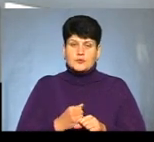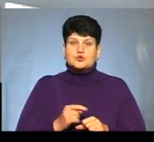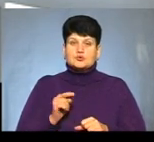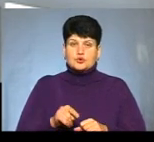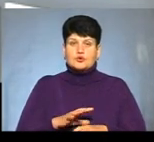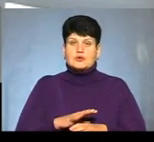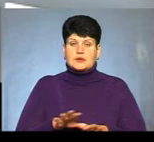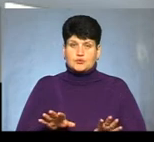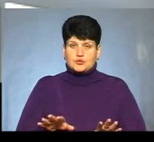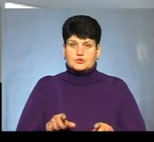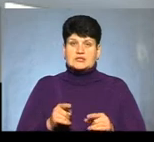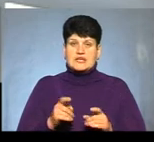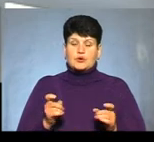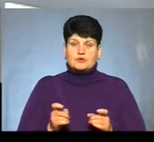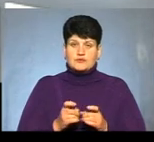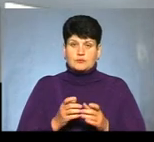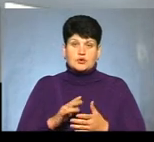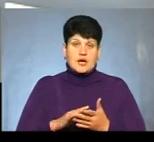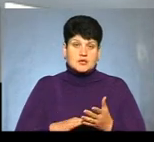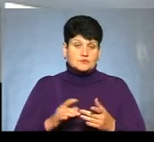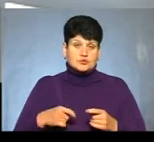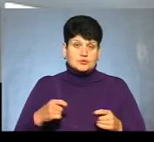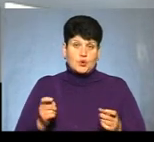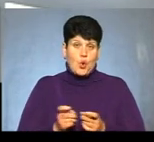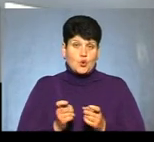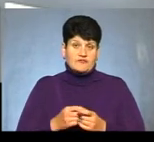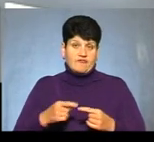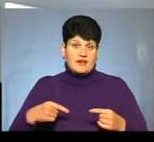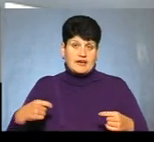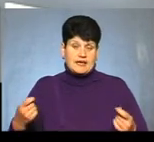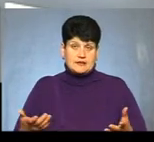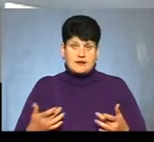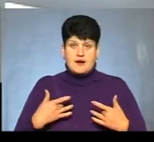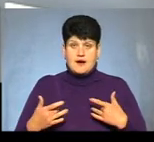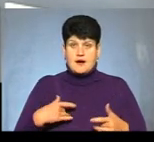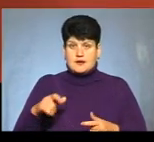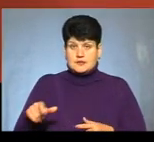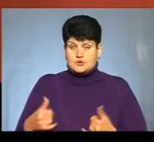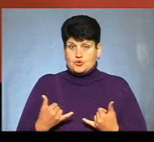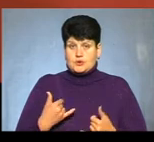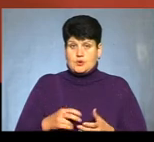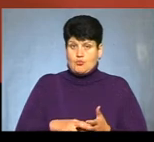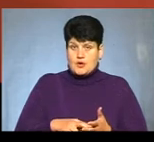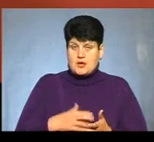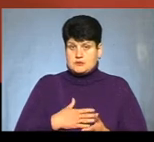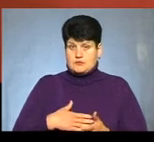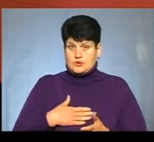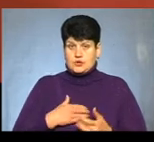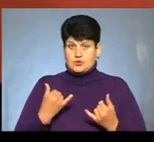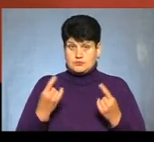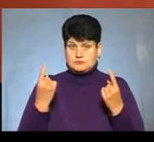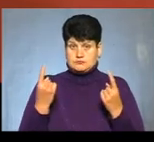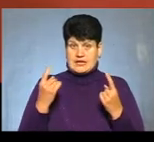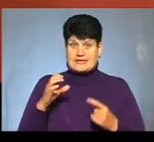треба щось робити, щоб того не було. Щоб таких конфліктів, бо далі можуть за собою потягнути конфлікти. Артисти сьогодні бояться, вони хвилюються.